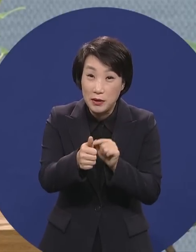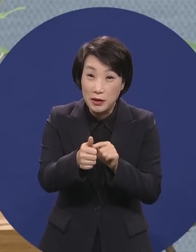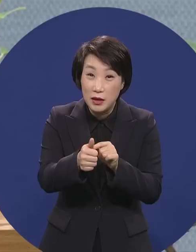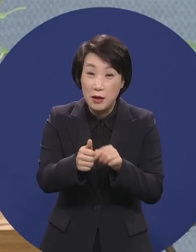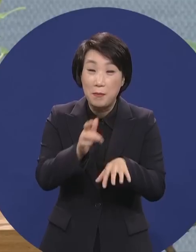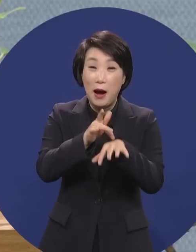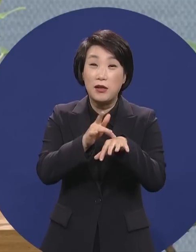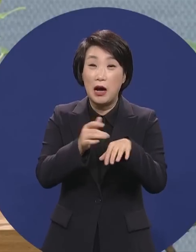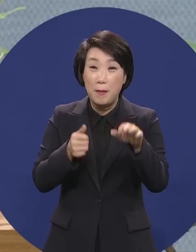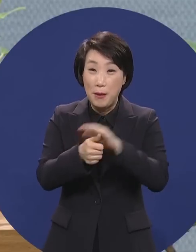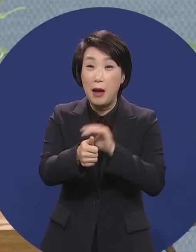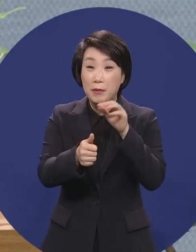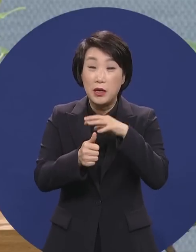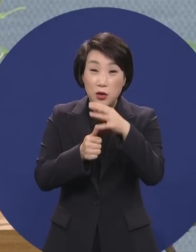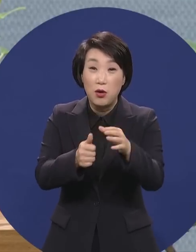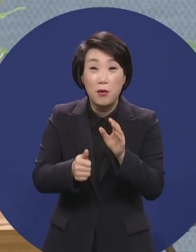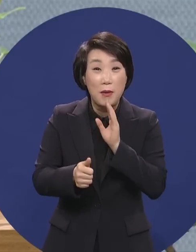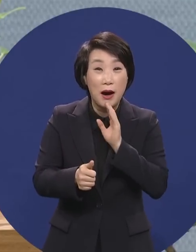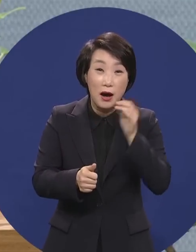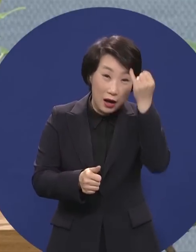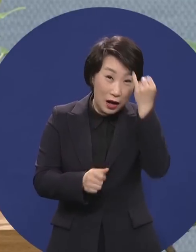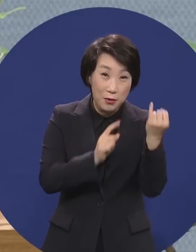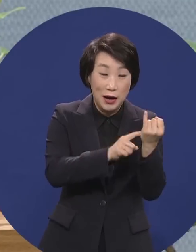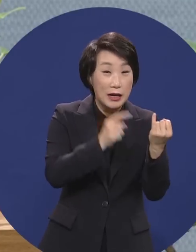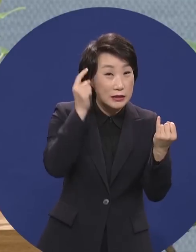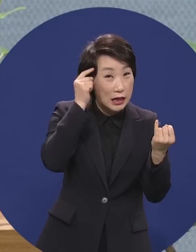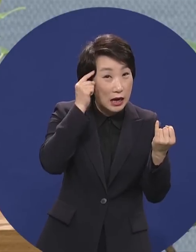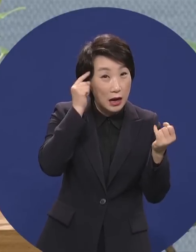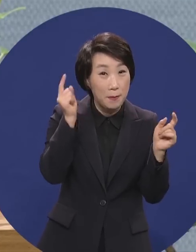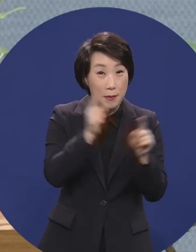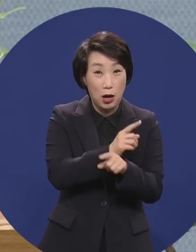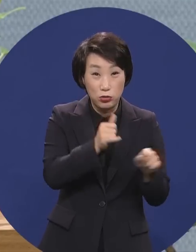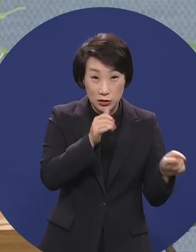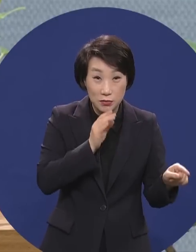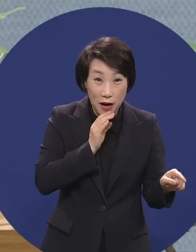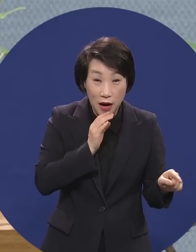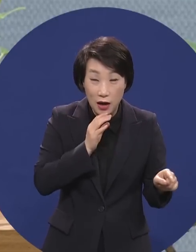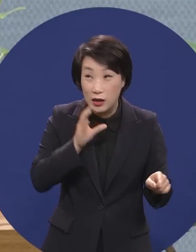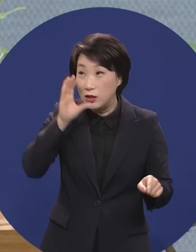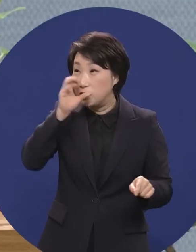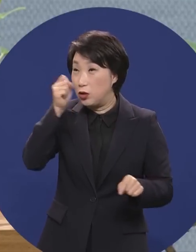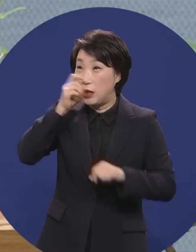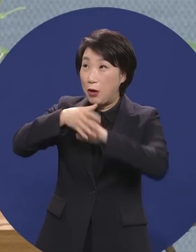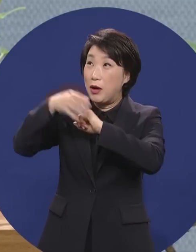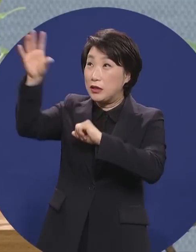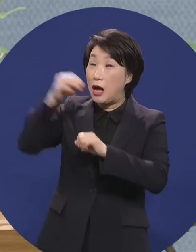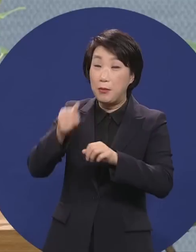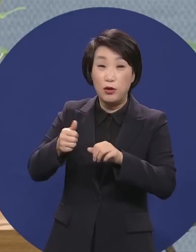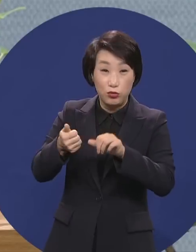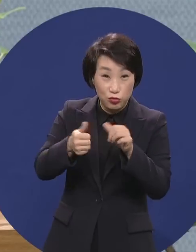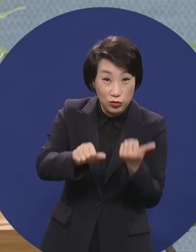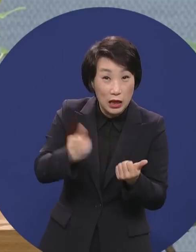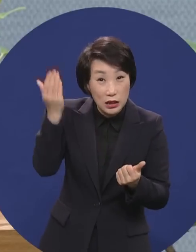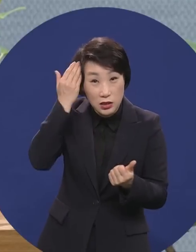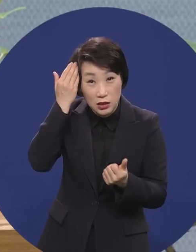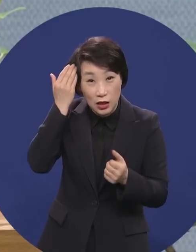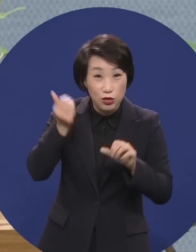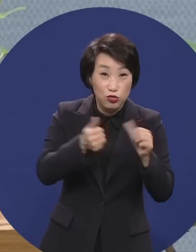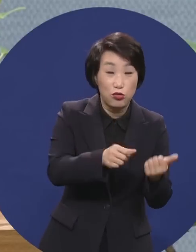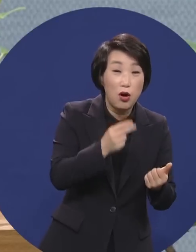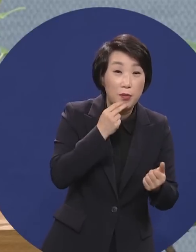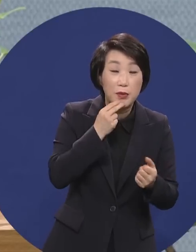마귀가 뱀을 통해서 하와에 뭘 바꿉니까? 먹으면 정령 죽는다는 지식을 안 죽는다고